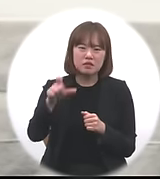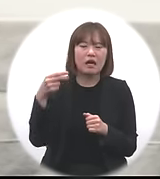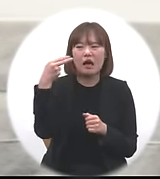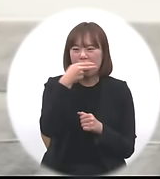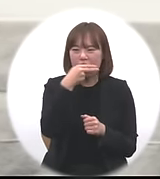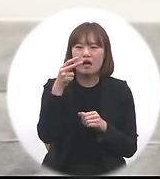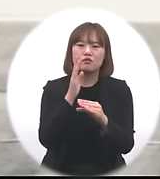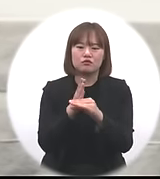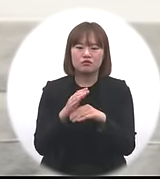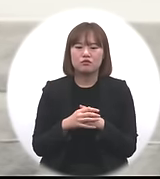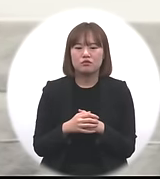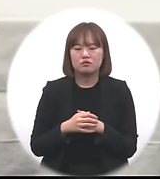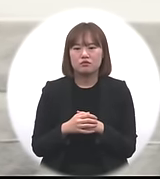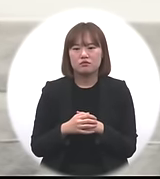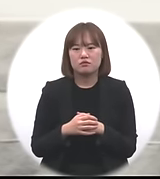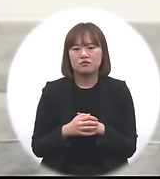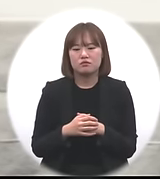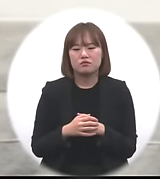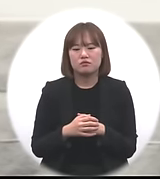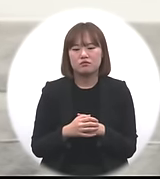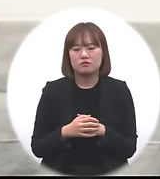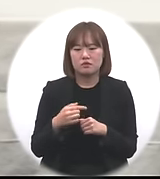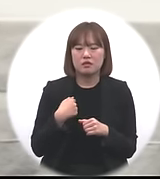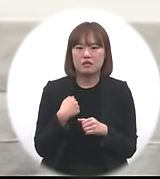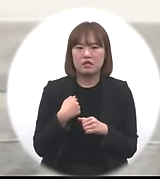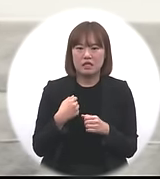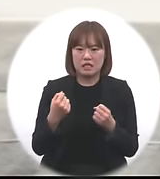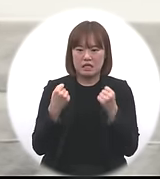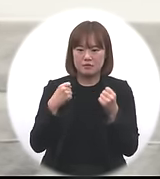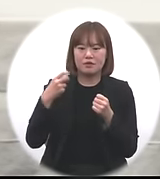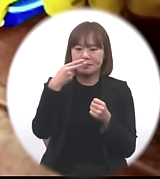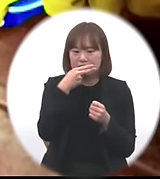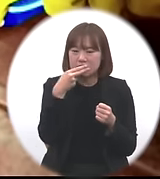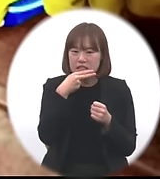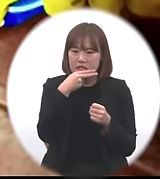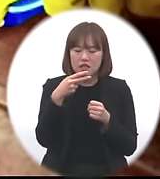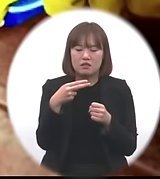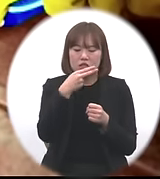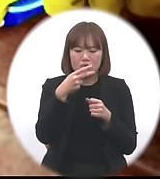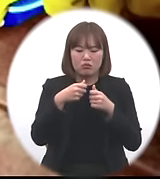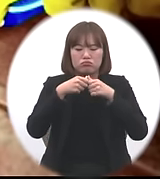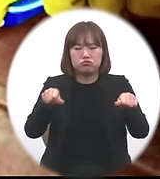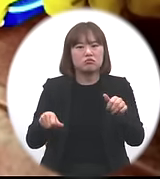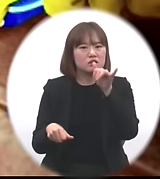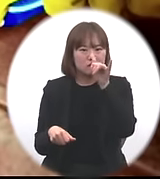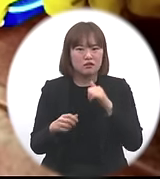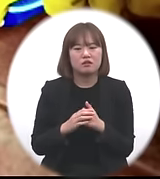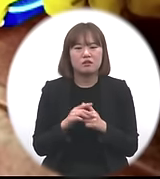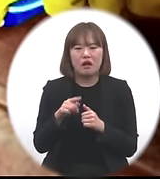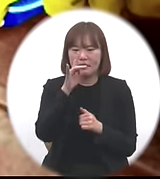정말로 힘줘서 닦는다는 거예요. 팍팍 문질러서 닦는 거죠. 저 같은 아저씨 같은 경우는 힘줘서 막 이렇게 닦다가 칫솔을 부러뜨리기도